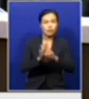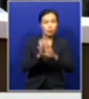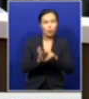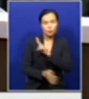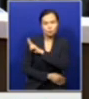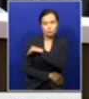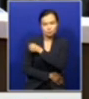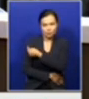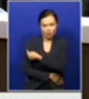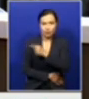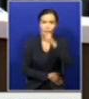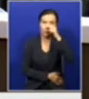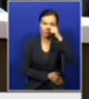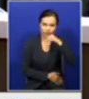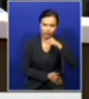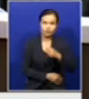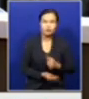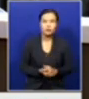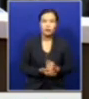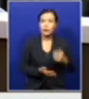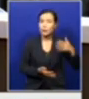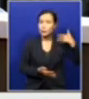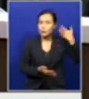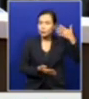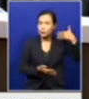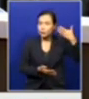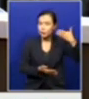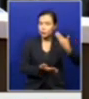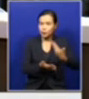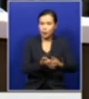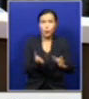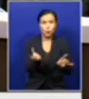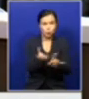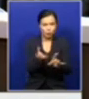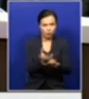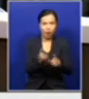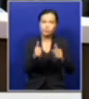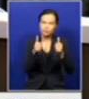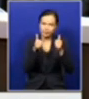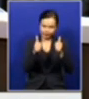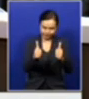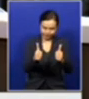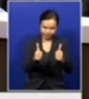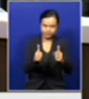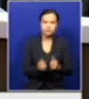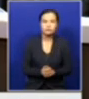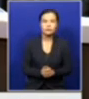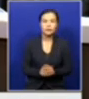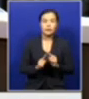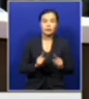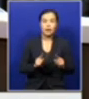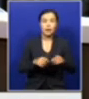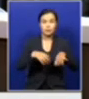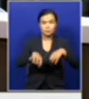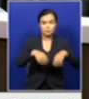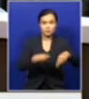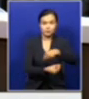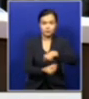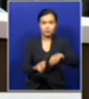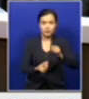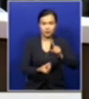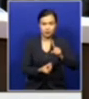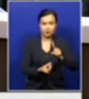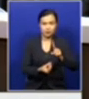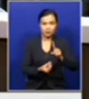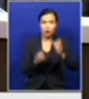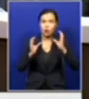สาธารณสุขของไทยที่มีมาตั้งแต่ในอดีตมีคุณภาพดีเยี่ยมค่ะแต่ระบบการบริหารเศรษฐกิจ